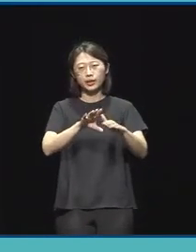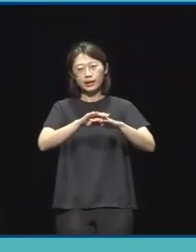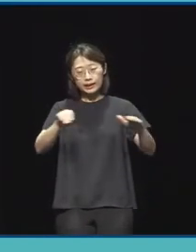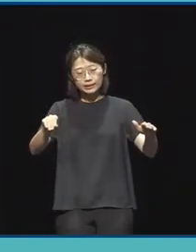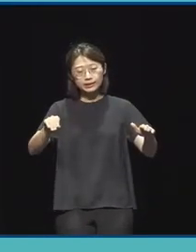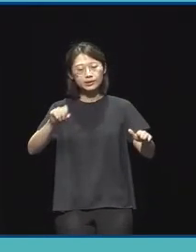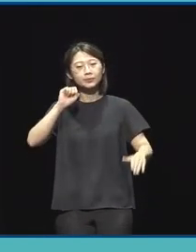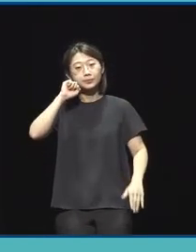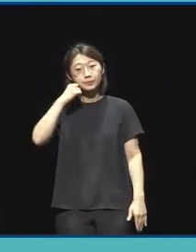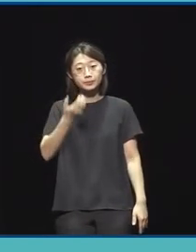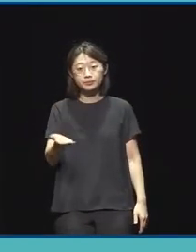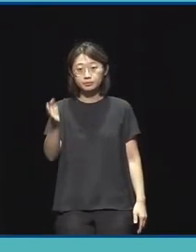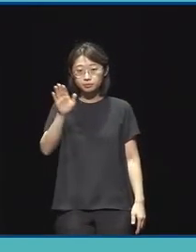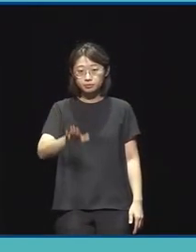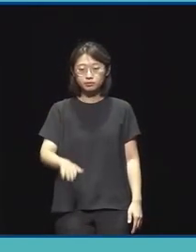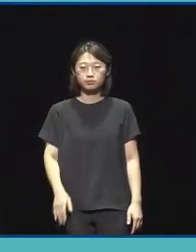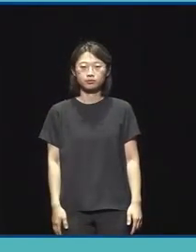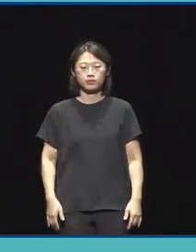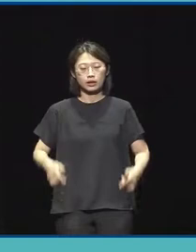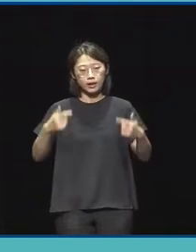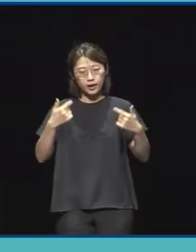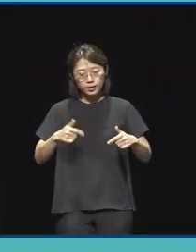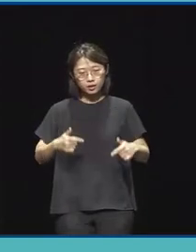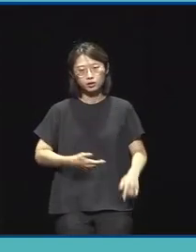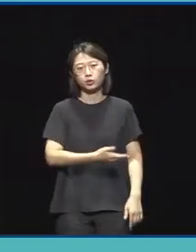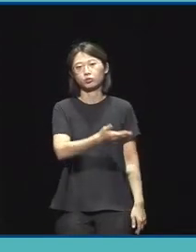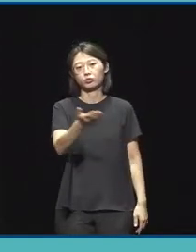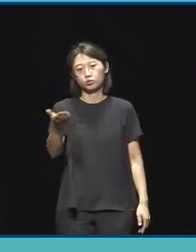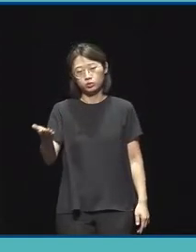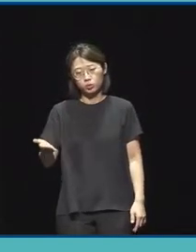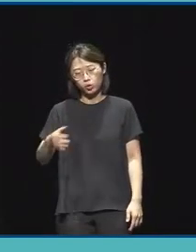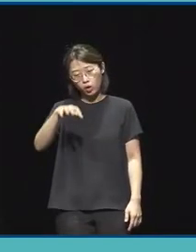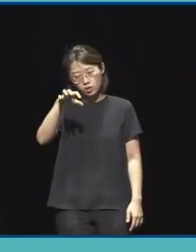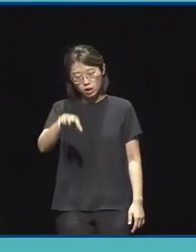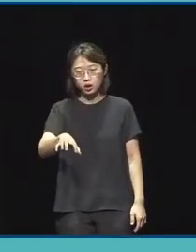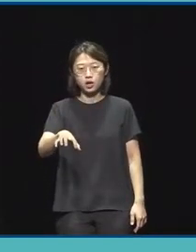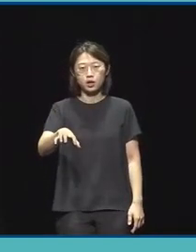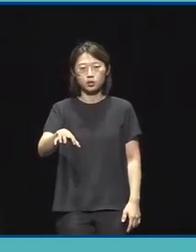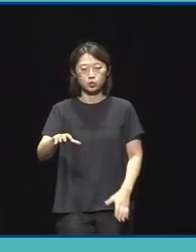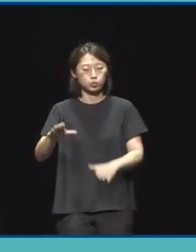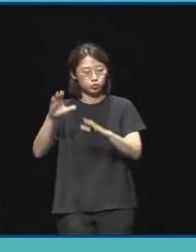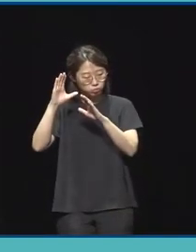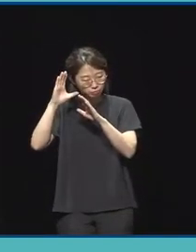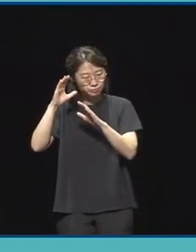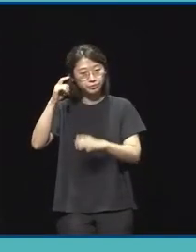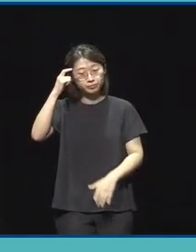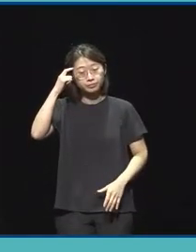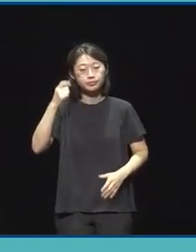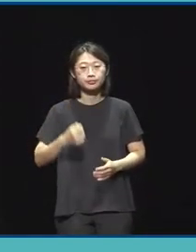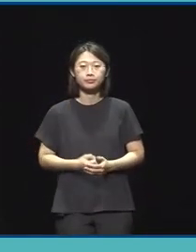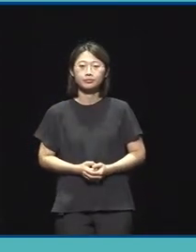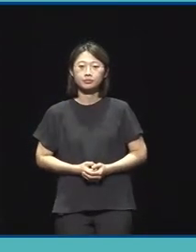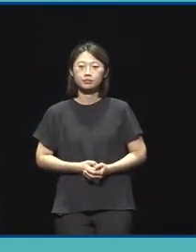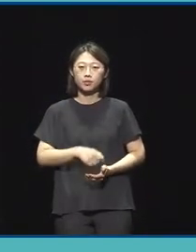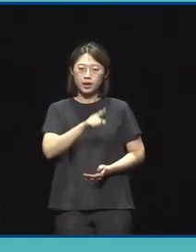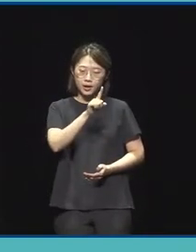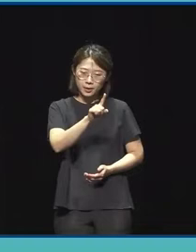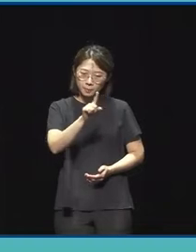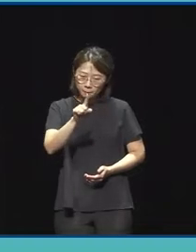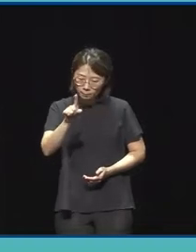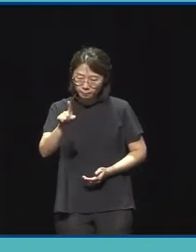없었습니다만 항상 예술 현장에 목소리에 귀 기울이면서 하나하나